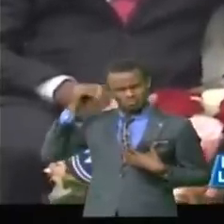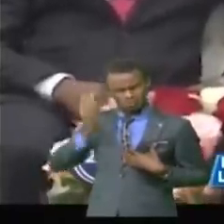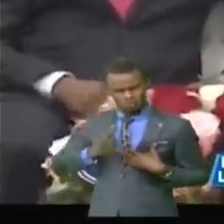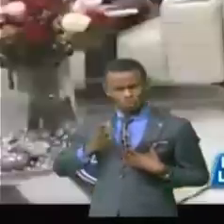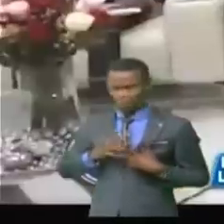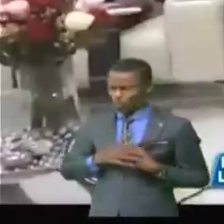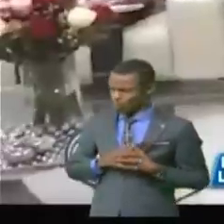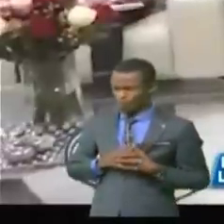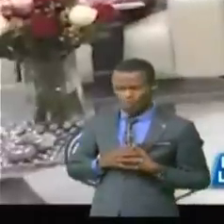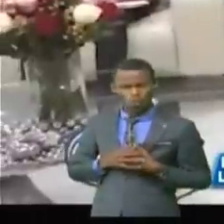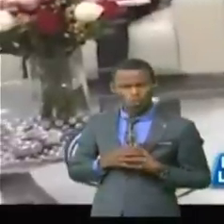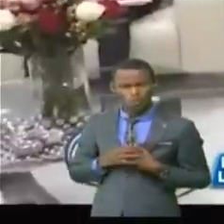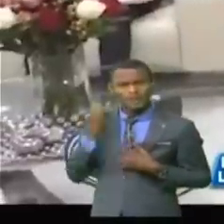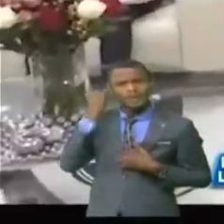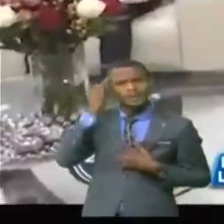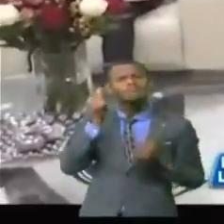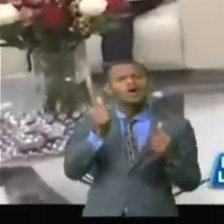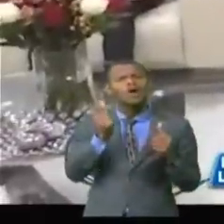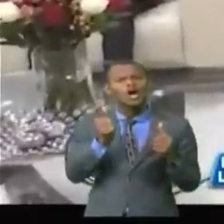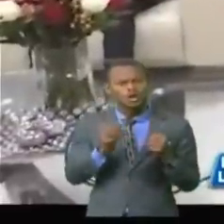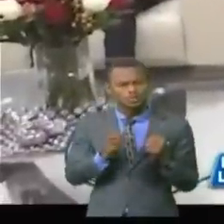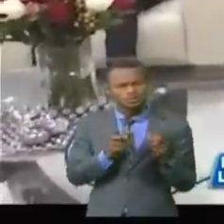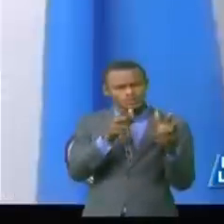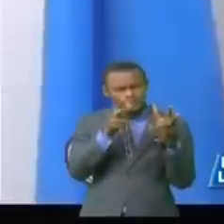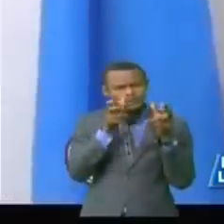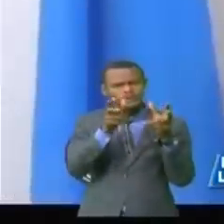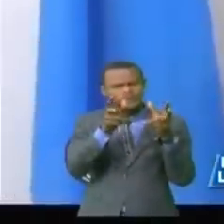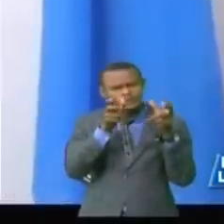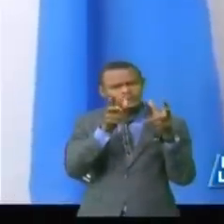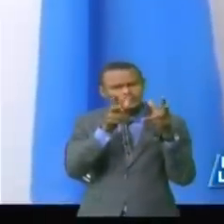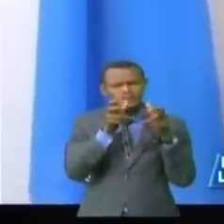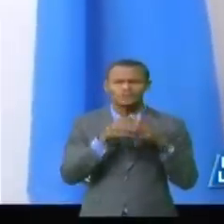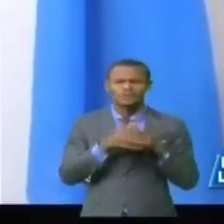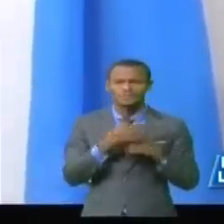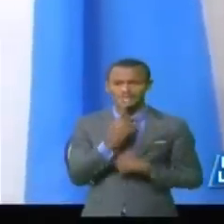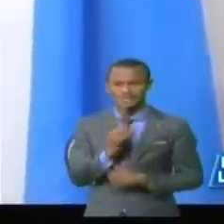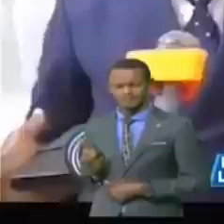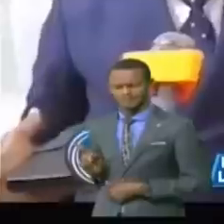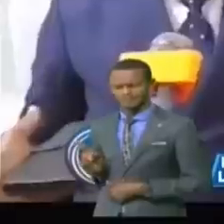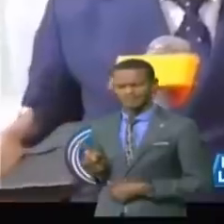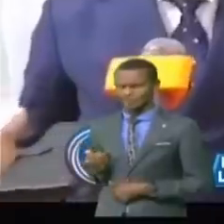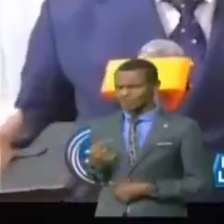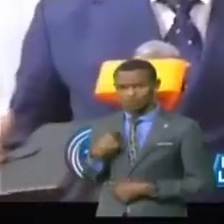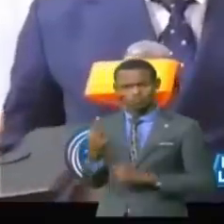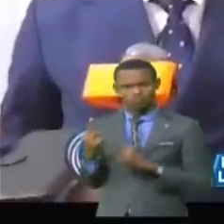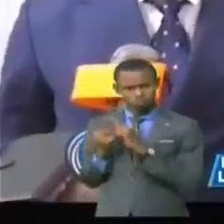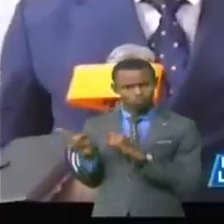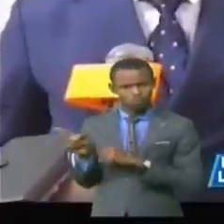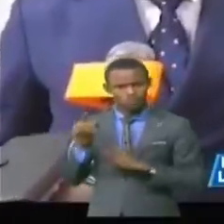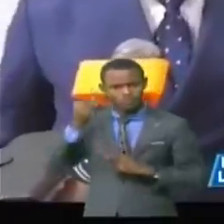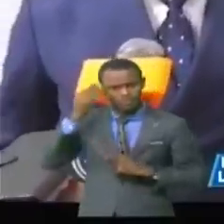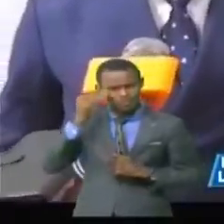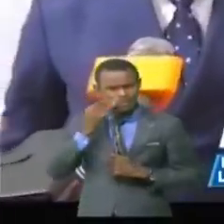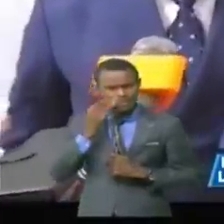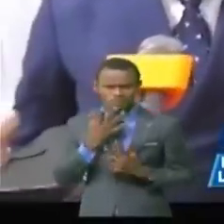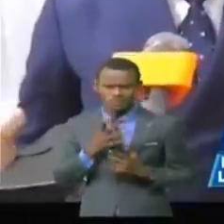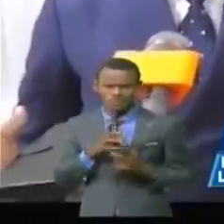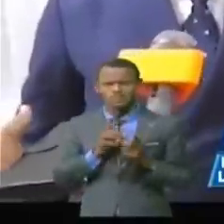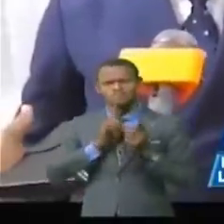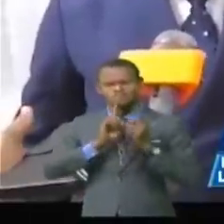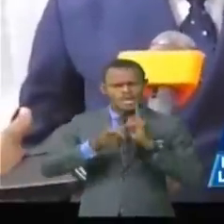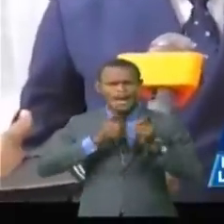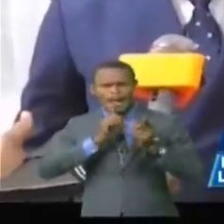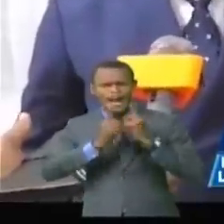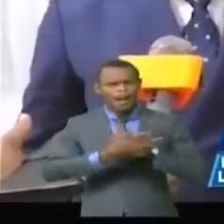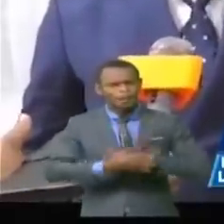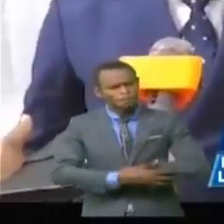Nous avons été face à quelqu'un qui comprenait déjà tout ce que nous avons comme projet. Il a promis son soutien total. Il